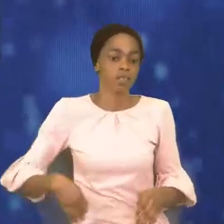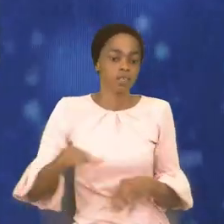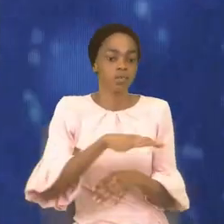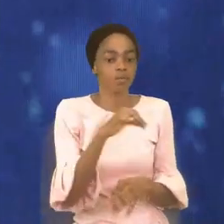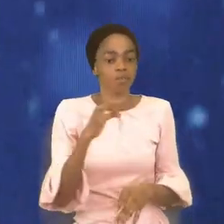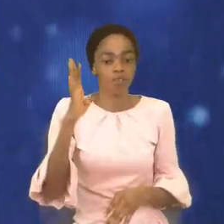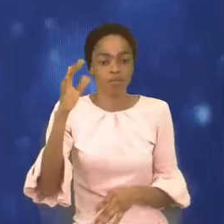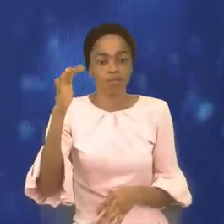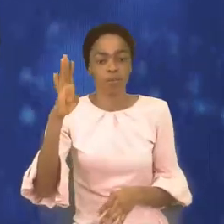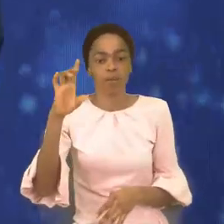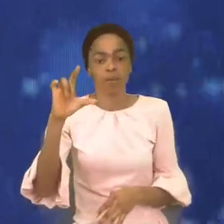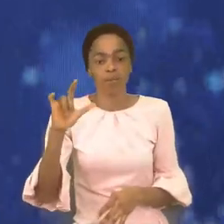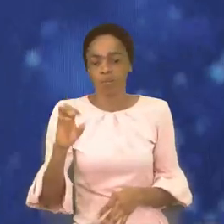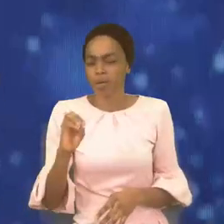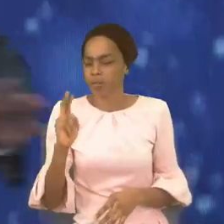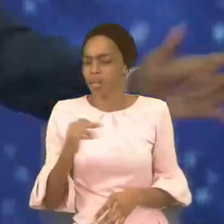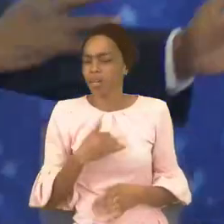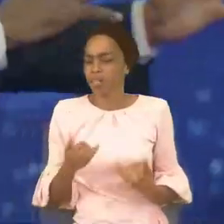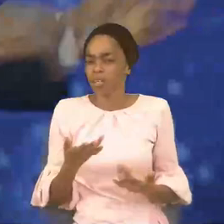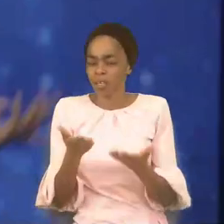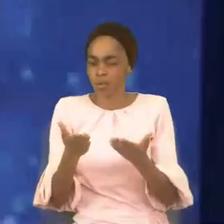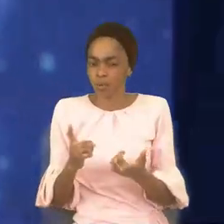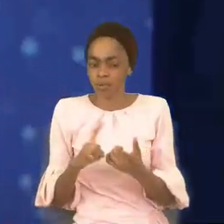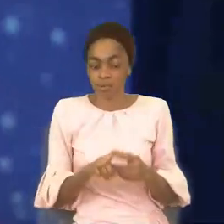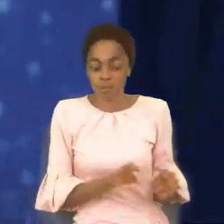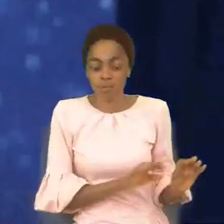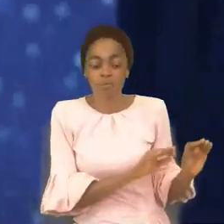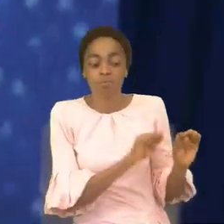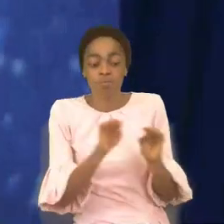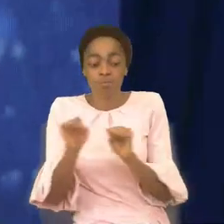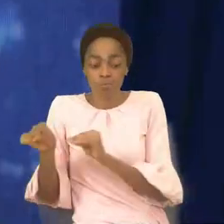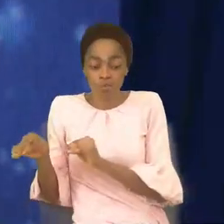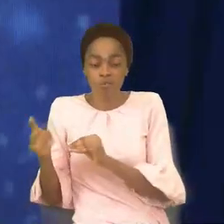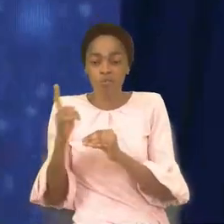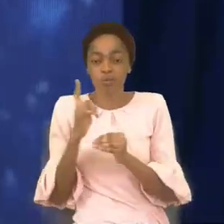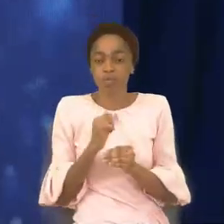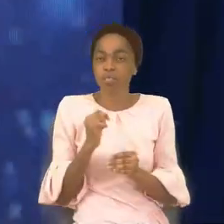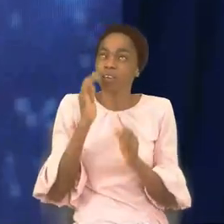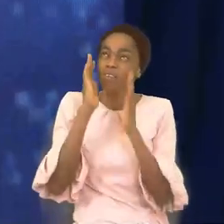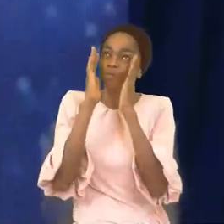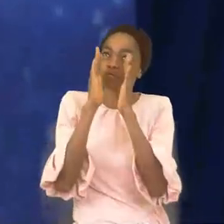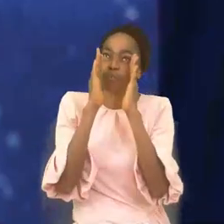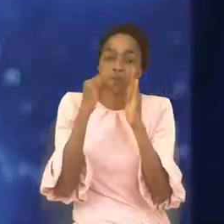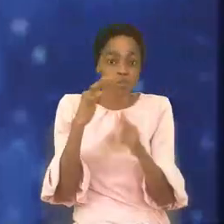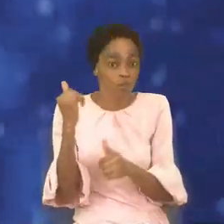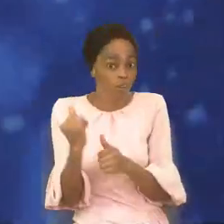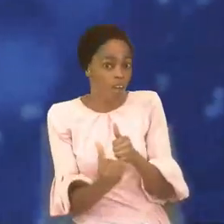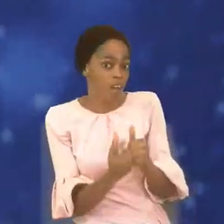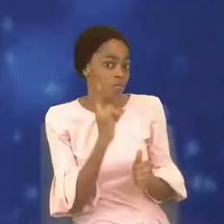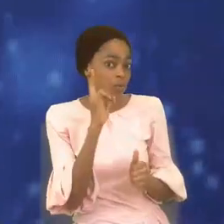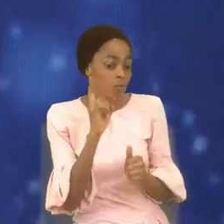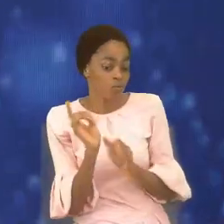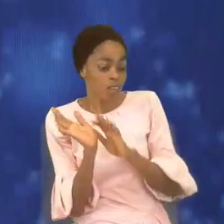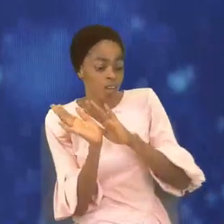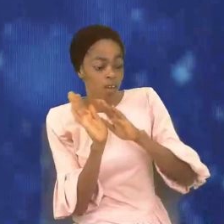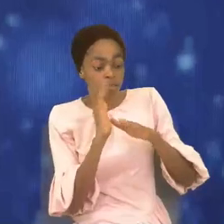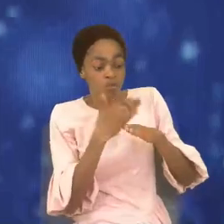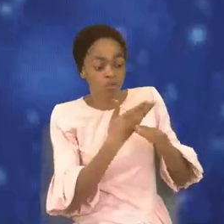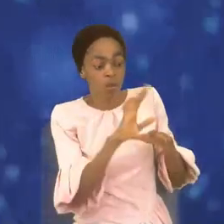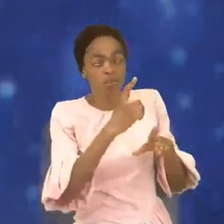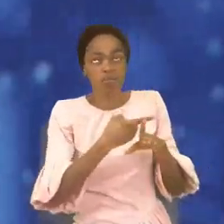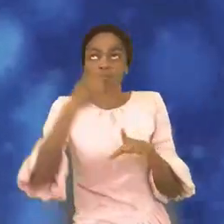Et il voulait donc déplacer la foi, les yeux, les cœurs, les pensées, la concentration de tout le monde loin